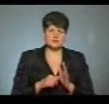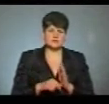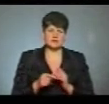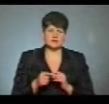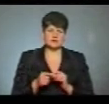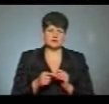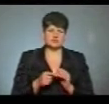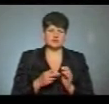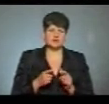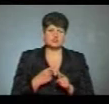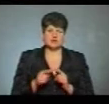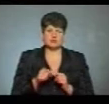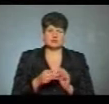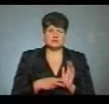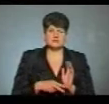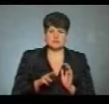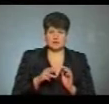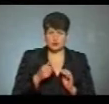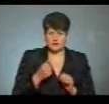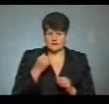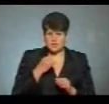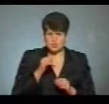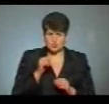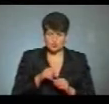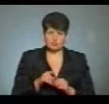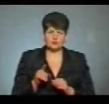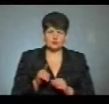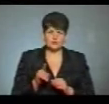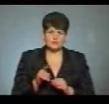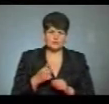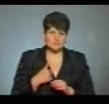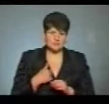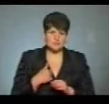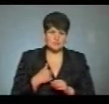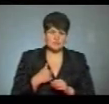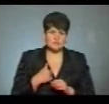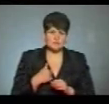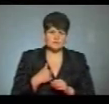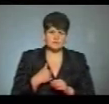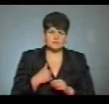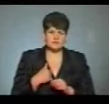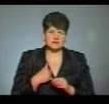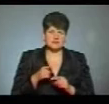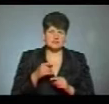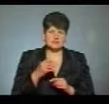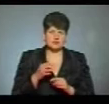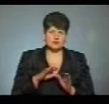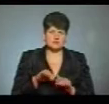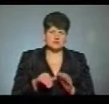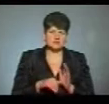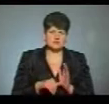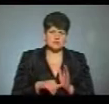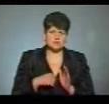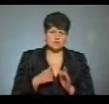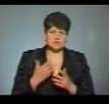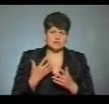50-73 рочки. І я дуже вдячний то, що ми відміли Ємця за те, що він сказав після 60, люди,